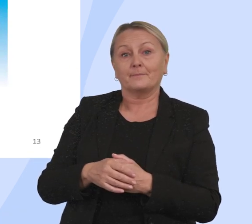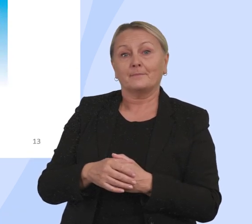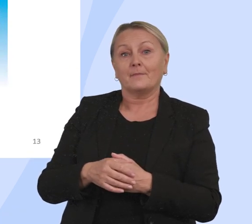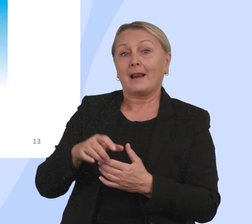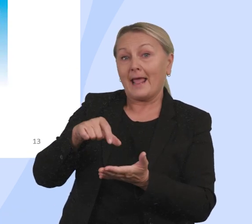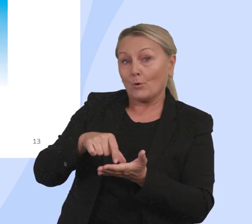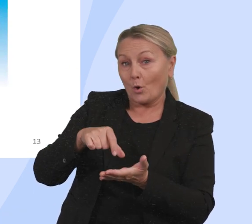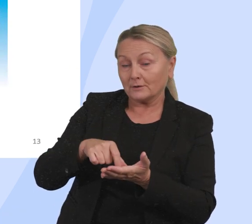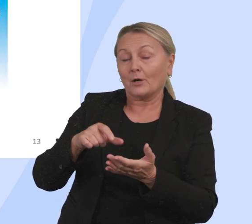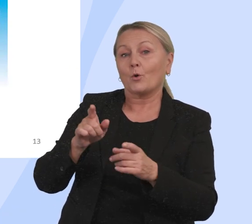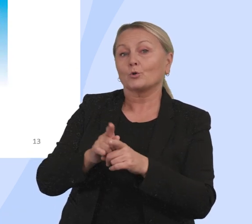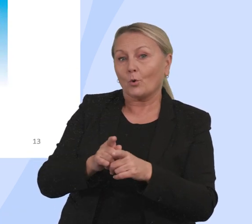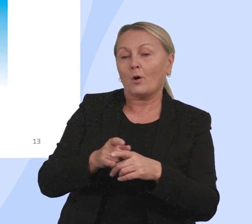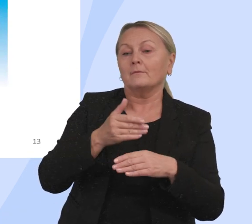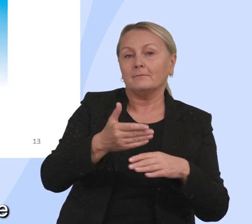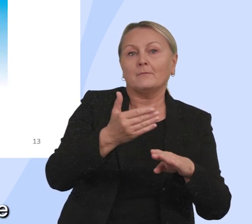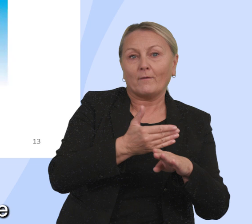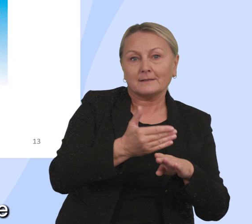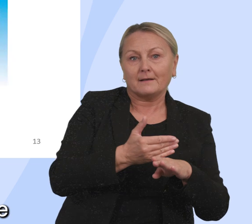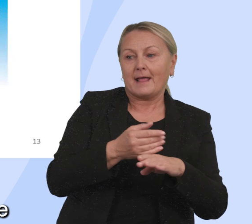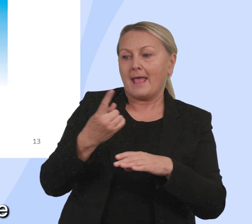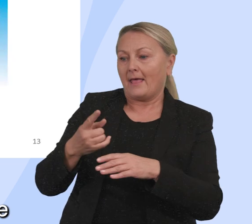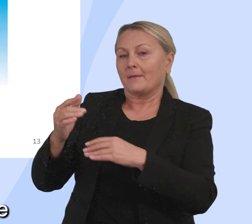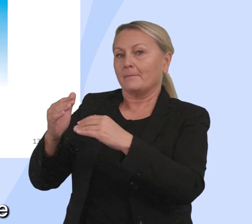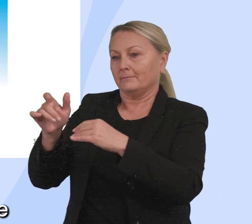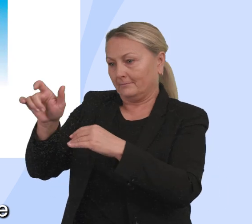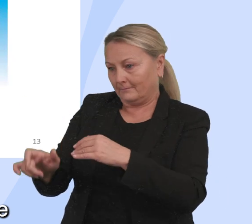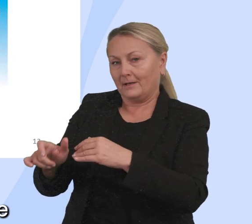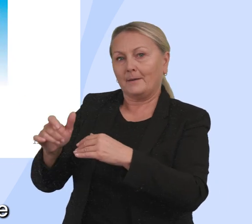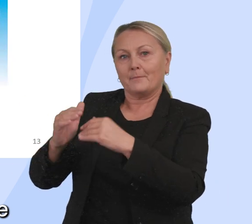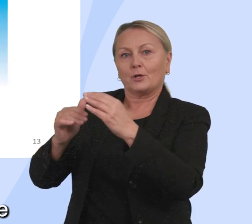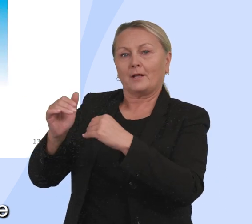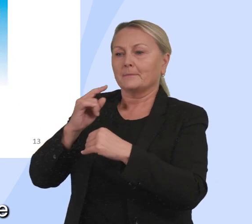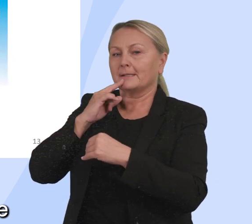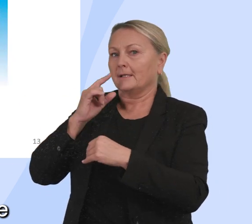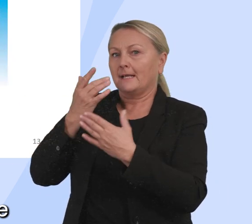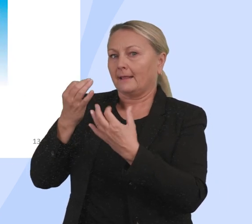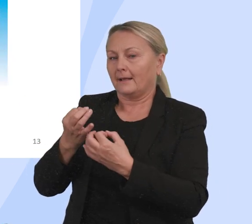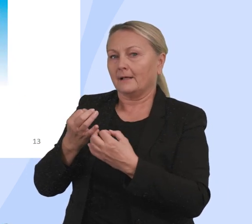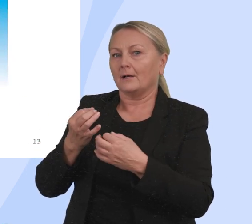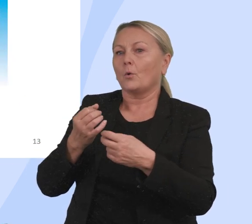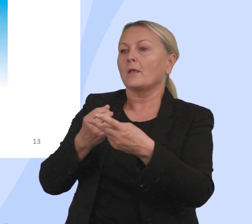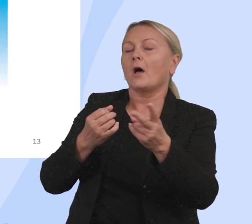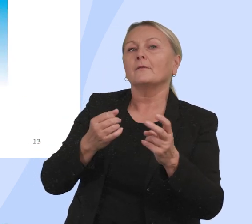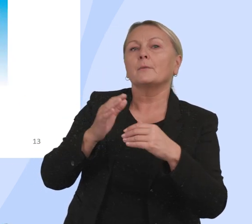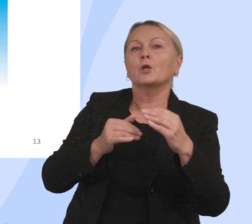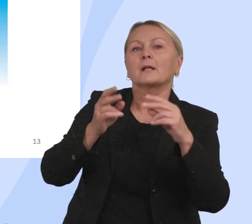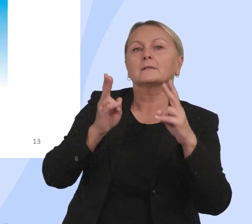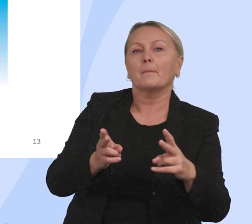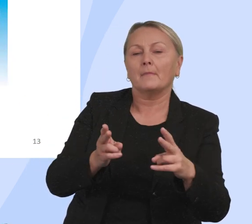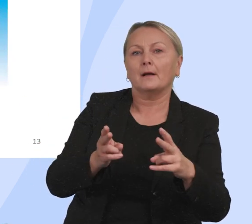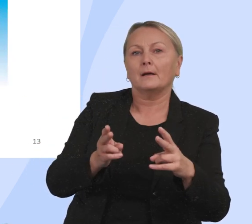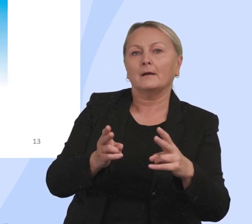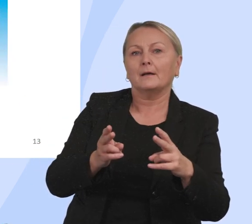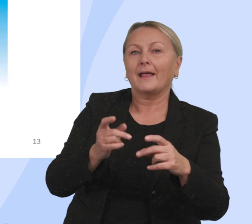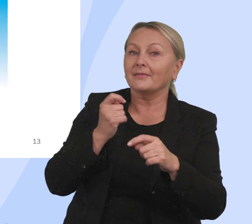hvor den ene bygger, men siger ingenting, og den anden bygger præcis det samme, nærmest synkront eller lige